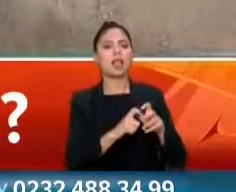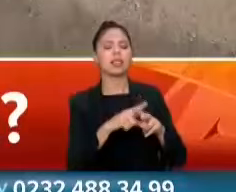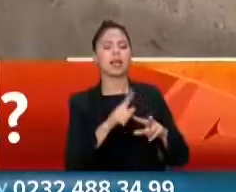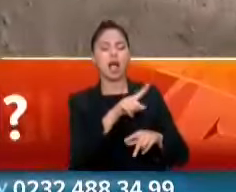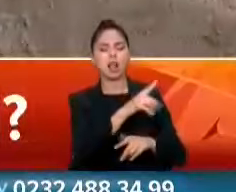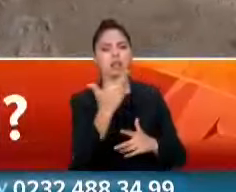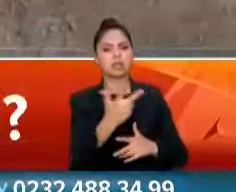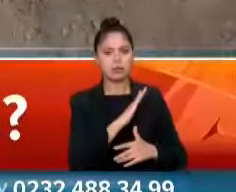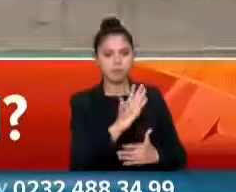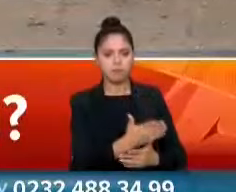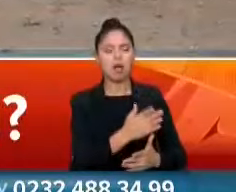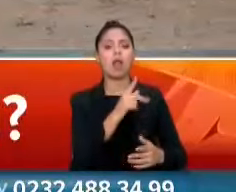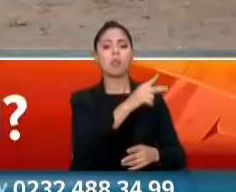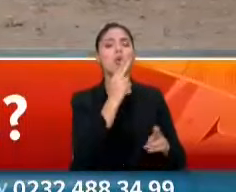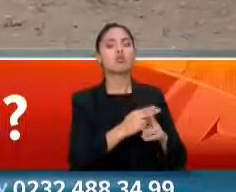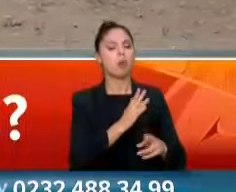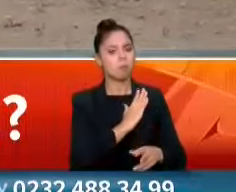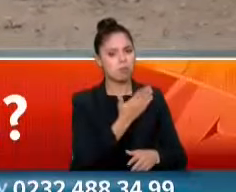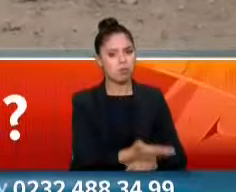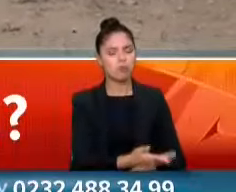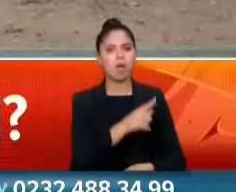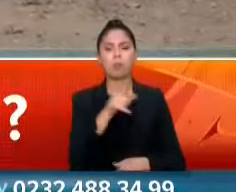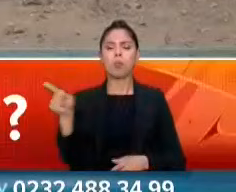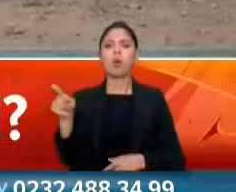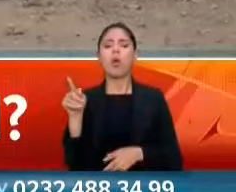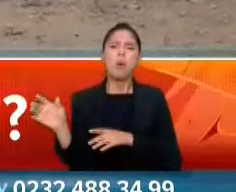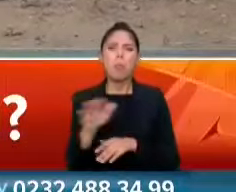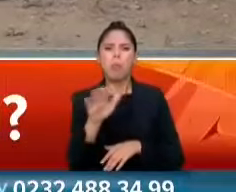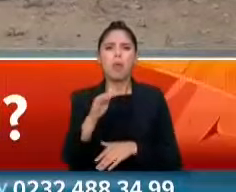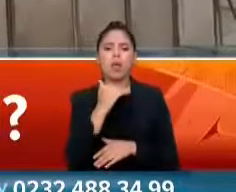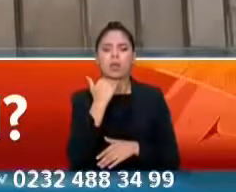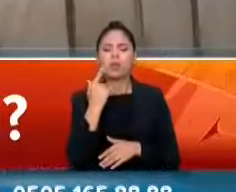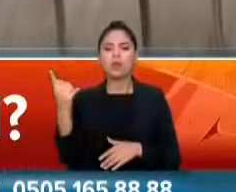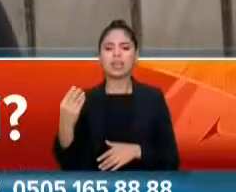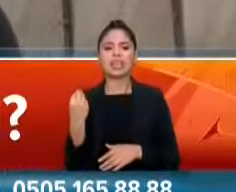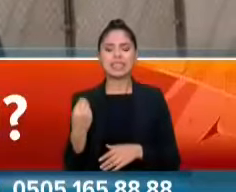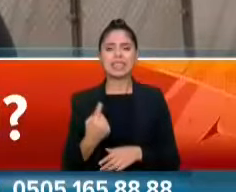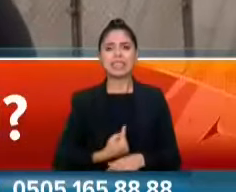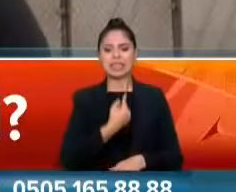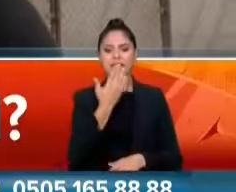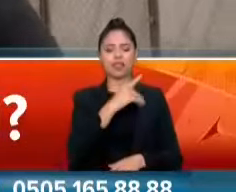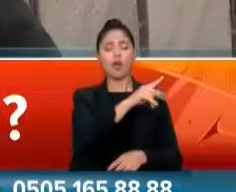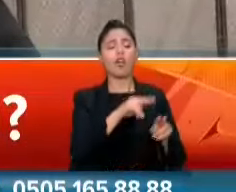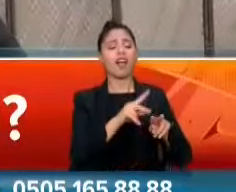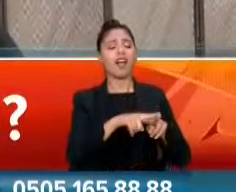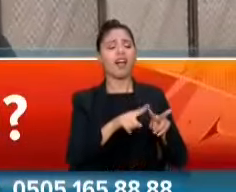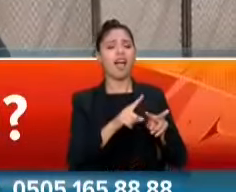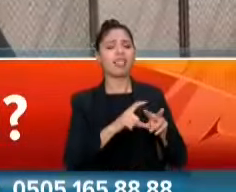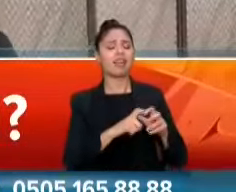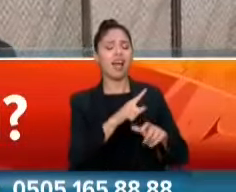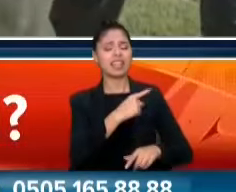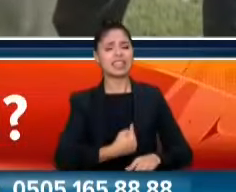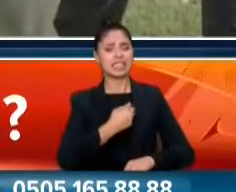yapısı olmayan Kangal kadar çabuk olmayan manevra kabiliyeti olmayan rengi etkilere sahip olan Kangal ırkıdır ve bu konuda çok